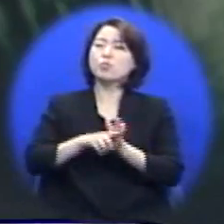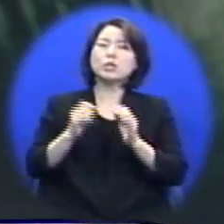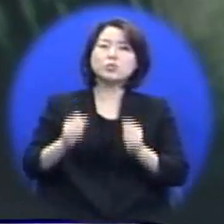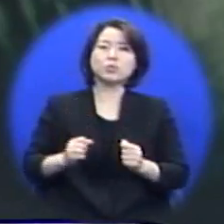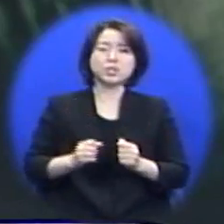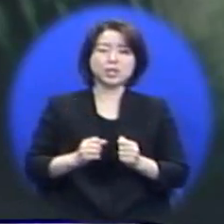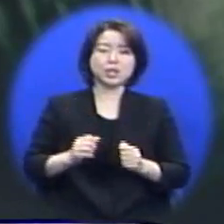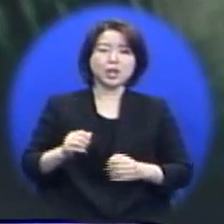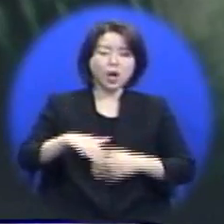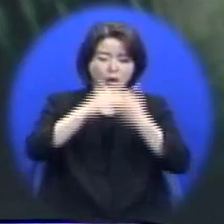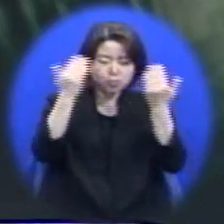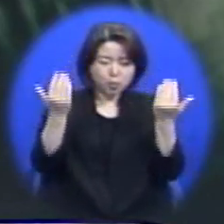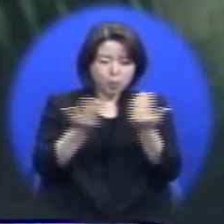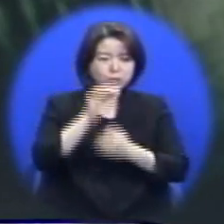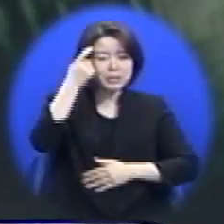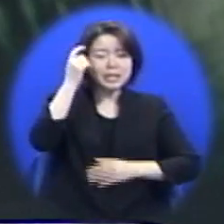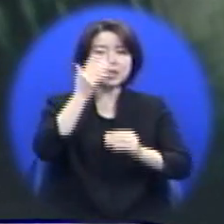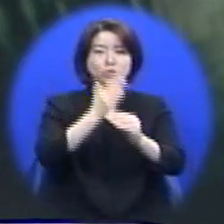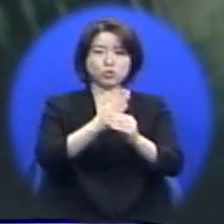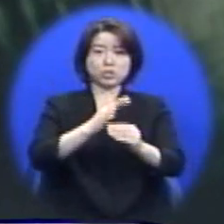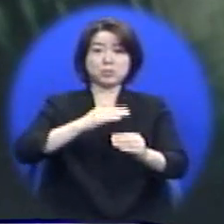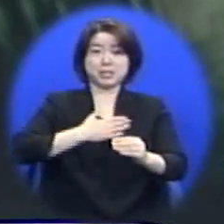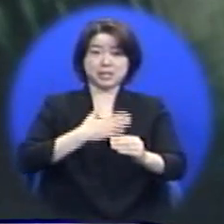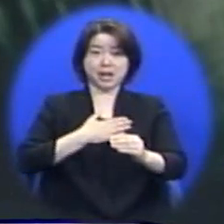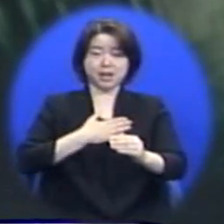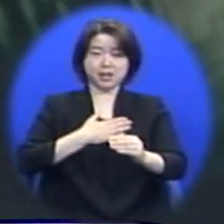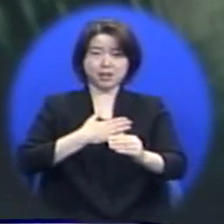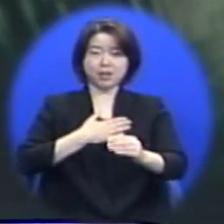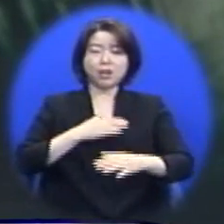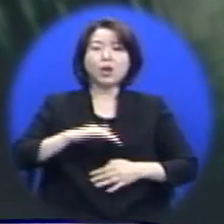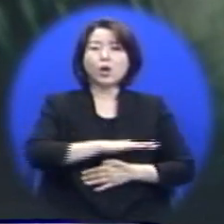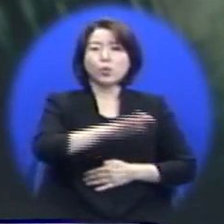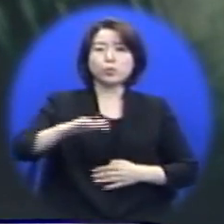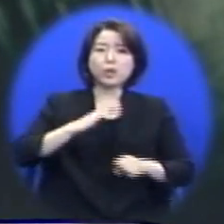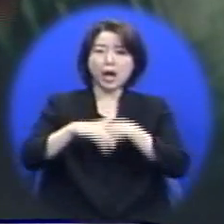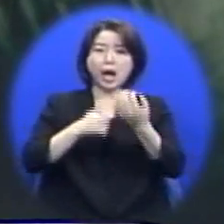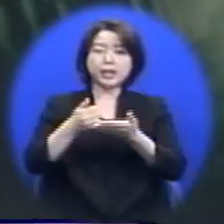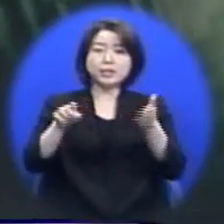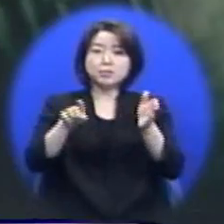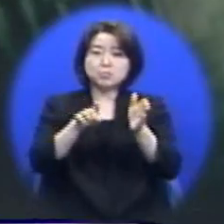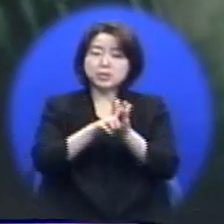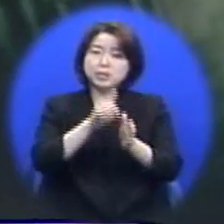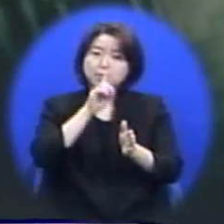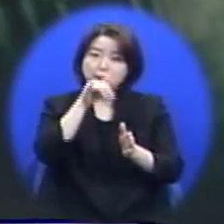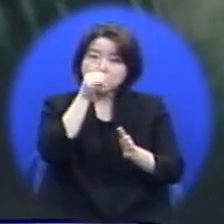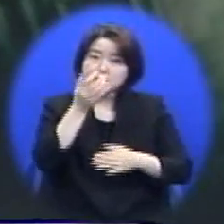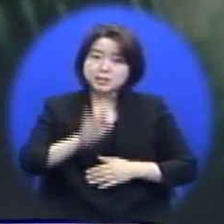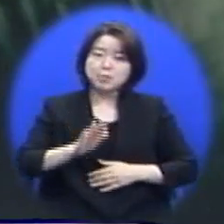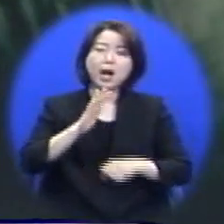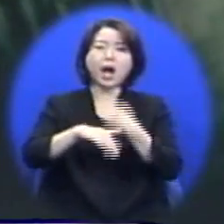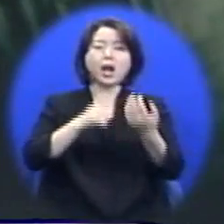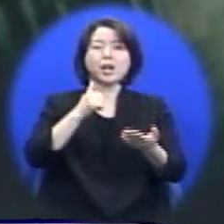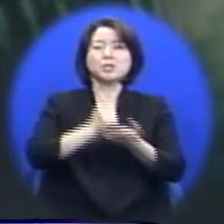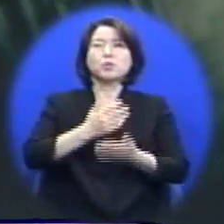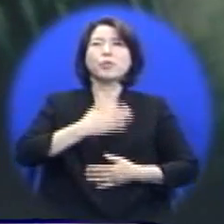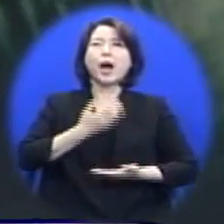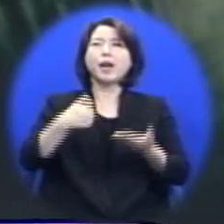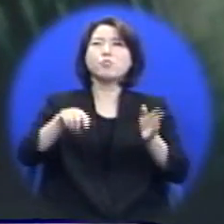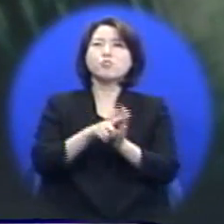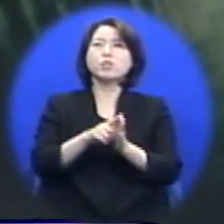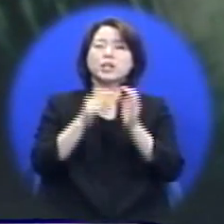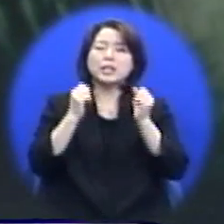것의 생각의 중심이 자기입니다. 우리가 하나님을 믿는다고 하지만 하나님도 나를 위해 계신 존재라고만